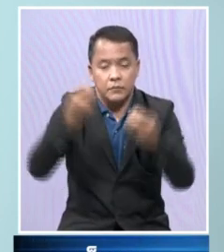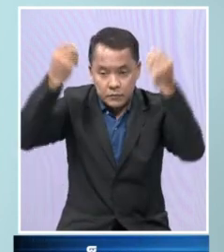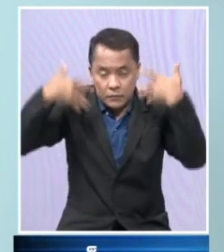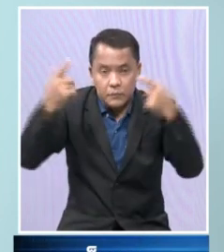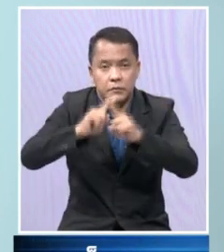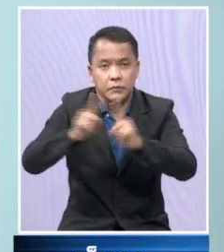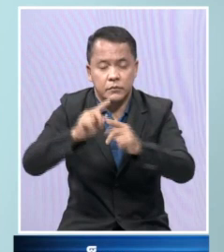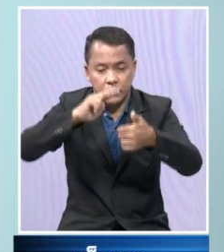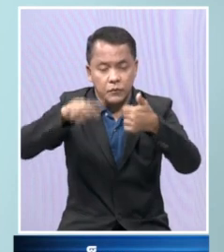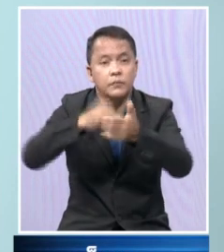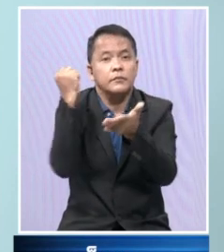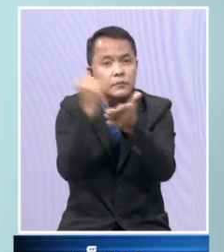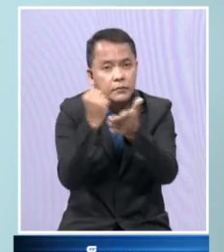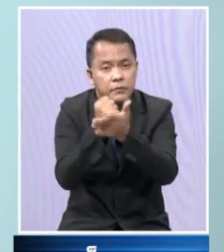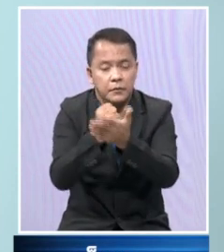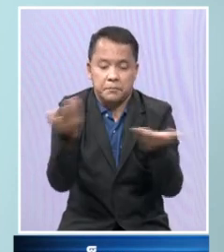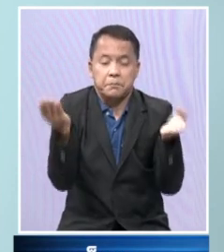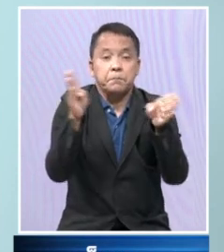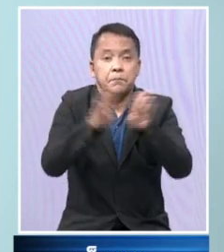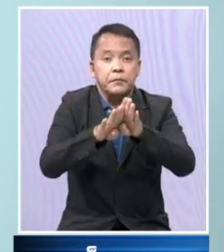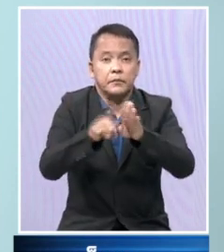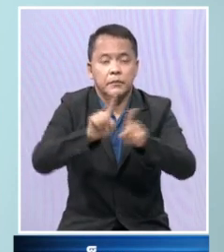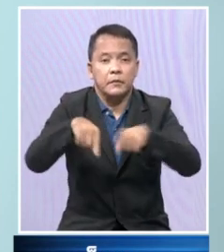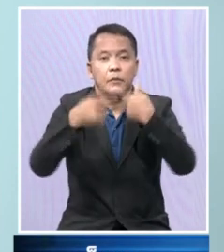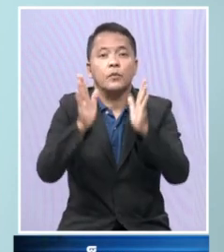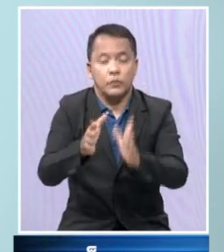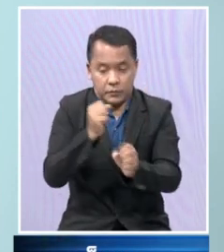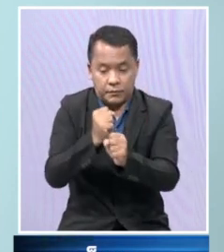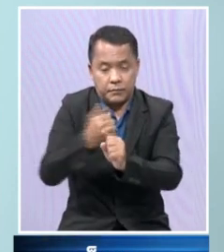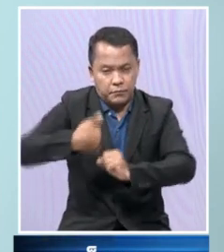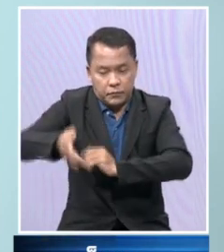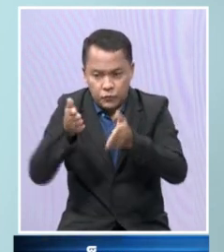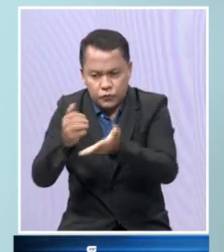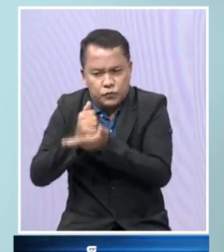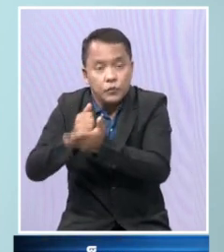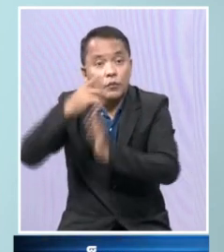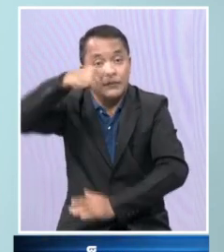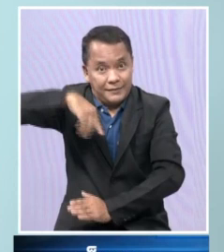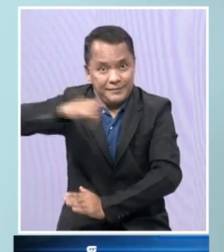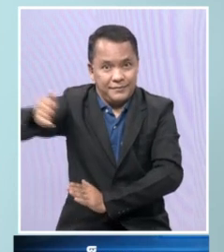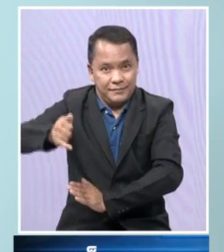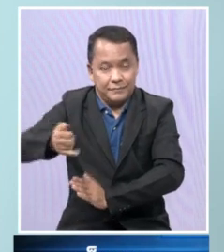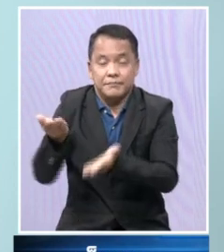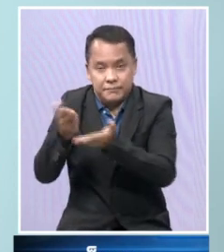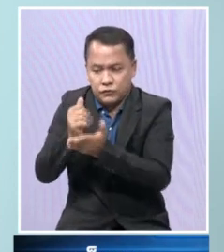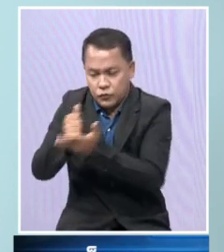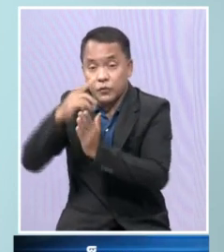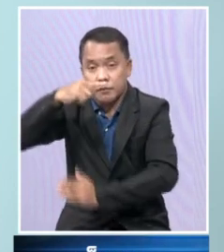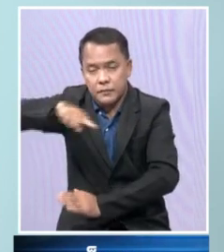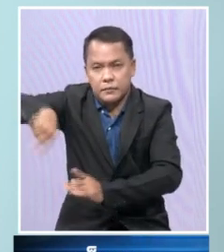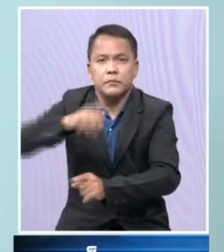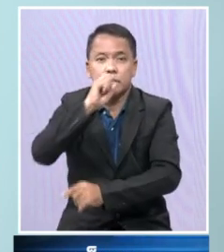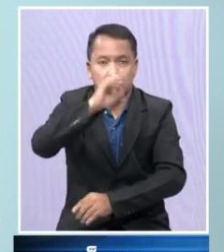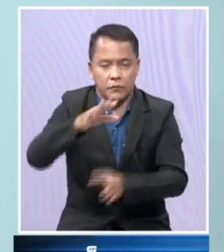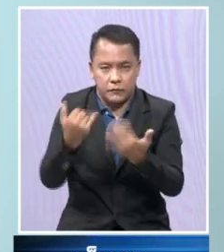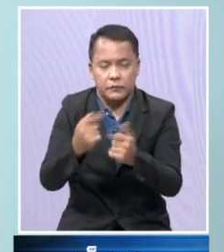นหรือว่าการตรวจลงตราเขาปิดก็เพื่อที่จะให้เจ้าหน้าที่เนี่ยไปมุ่งช่วยเหลือคนไทยนะครับแล้วก็มีการแจ้ง